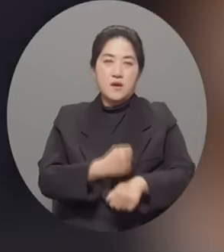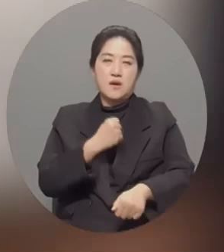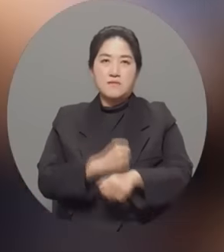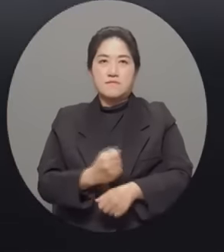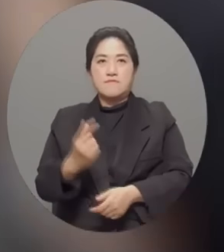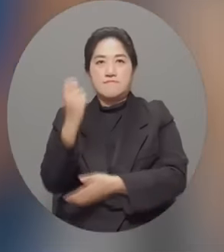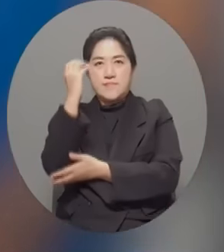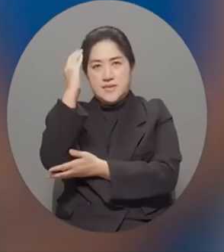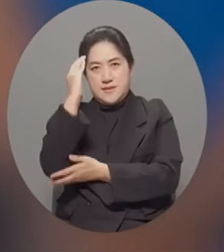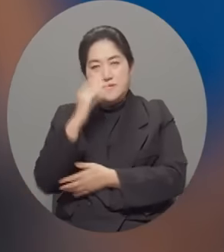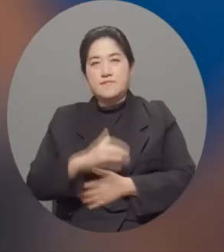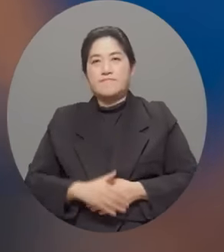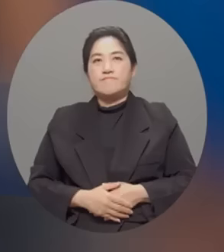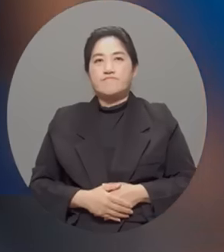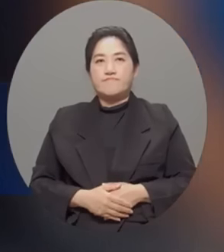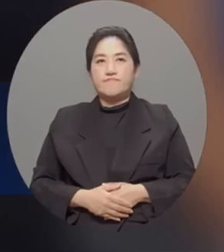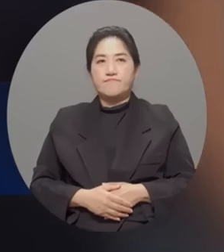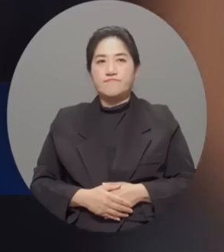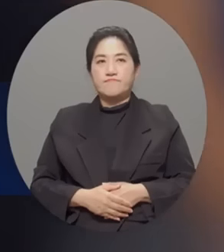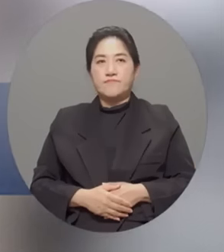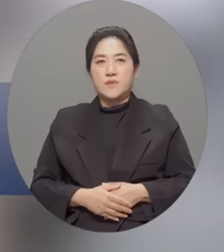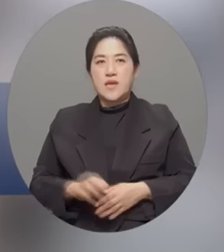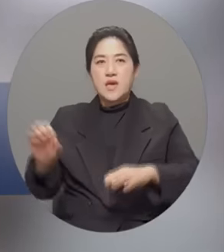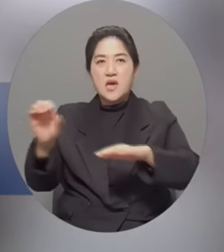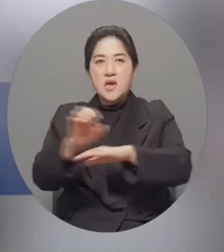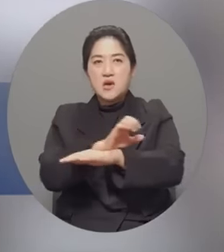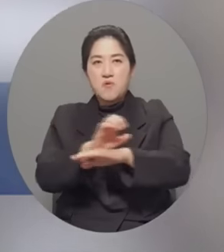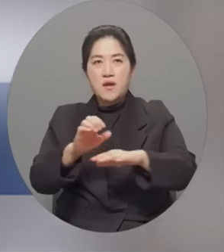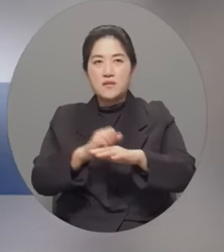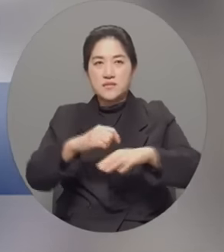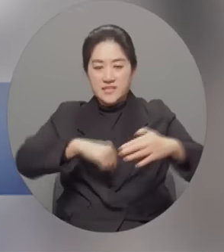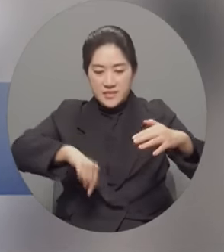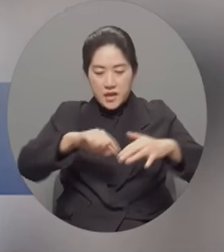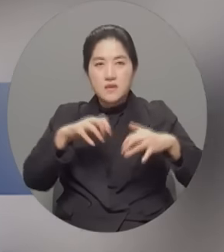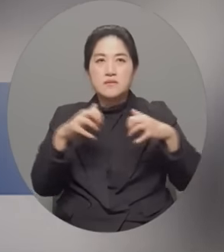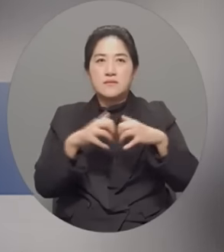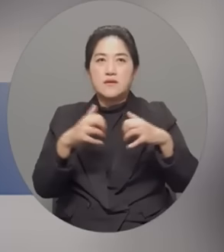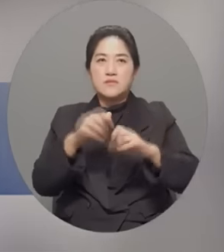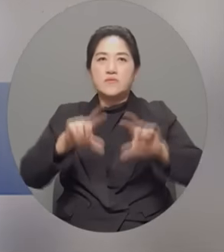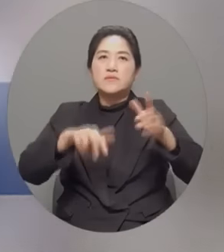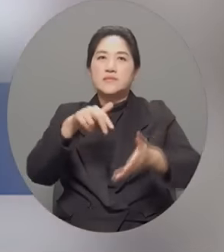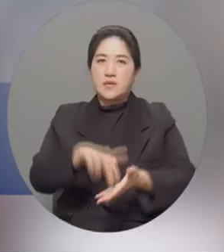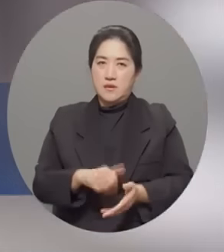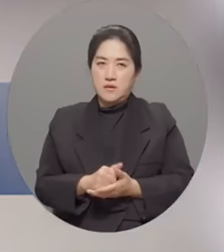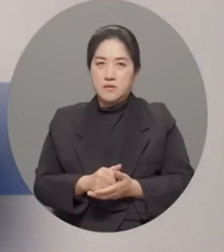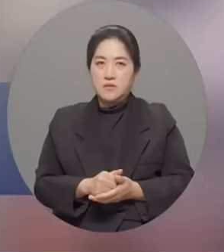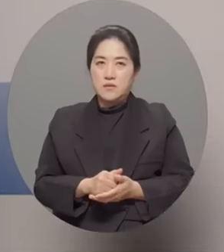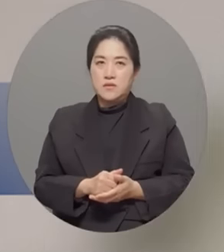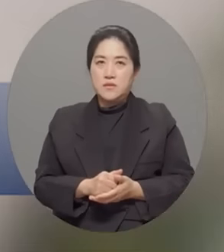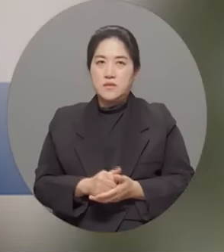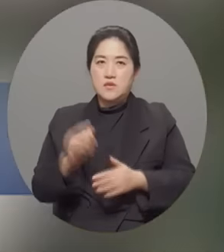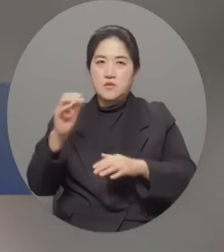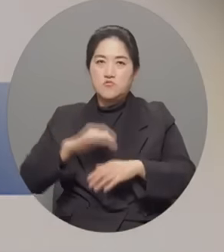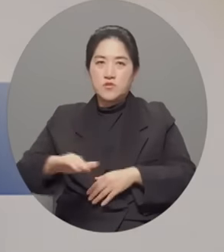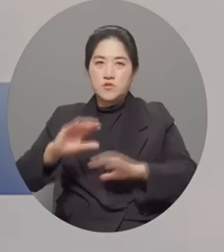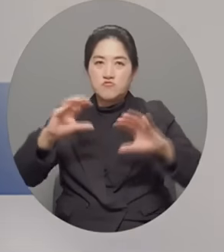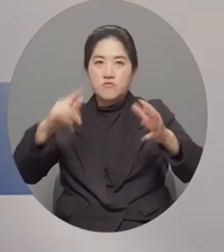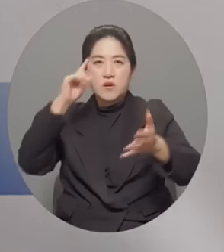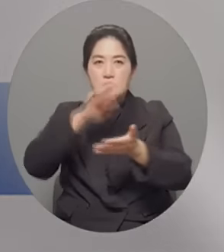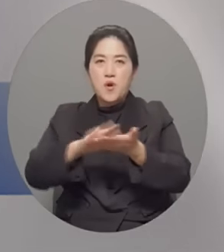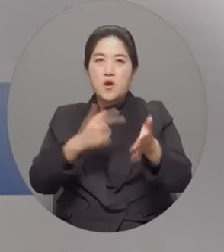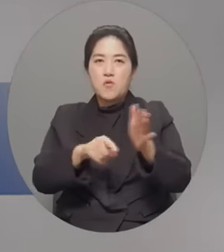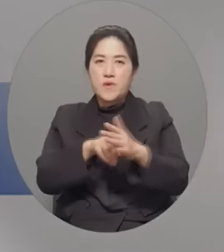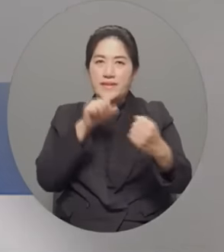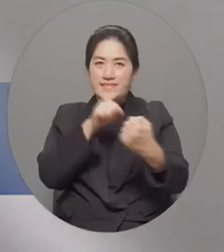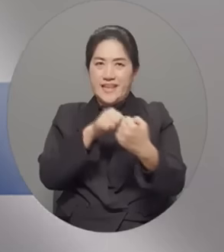거듭 밝혔습니다. Conflicto armado no internacional. Estamos